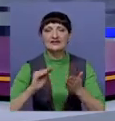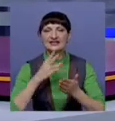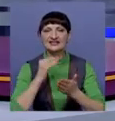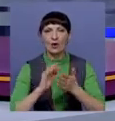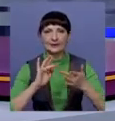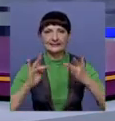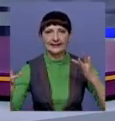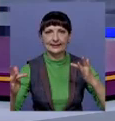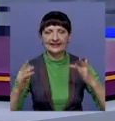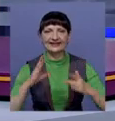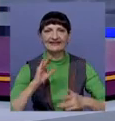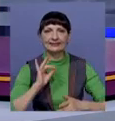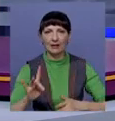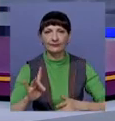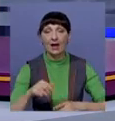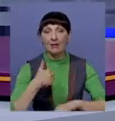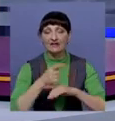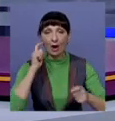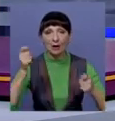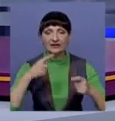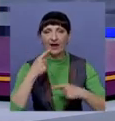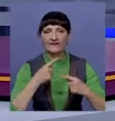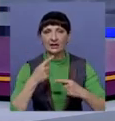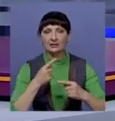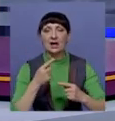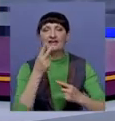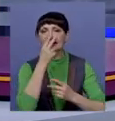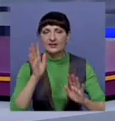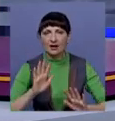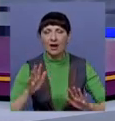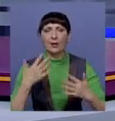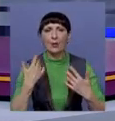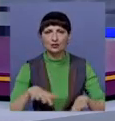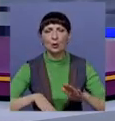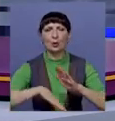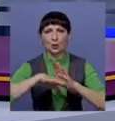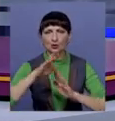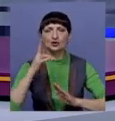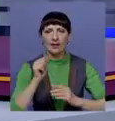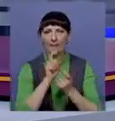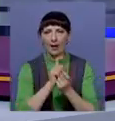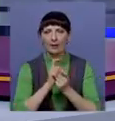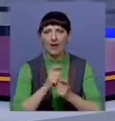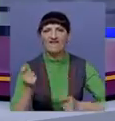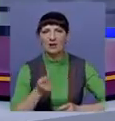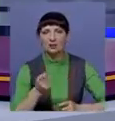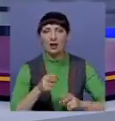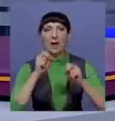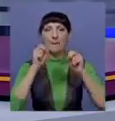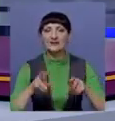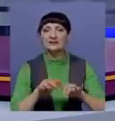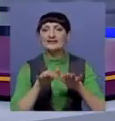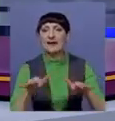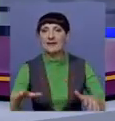Твиттере. Глава государства, в частности, обратил внимание на то, что, невзирая на положительную динамику в борьбе с коронавирусом, угроза